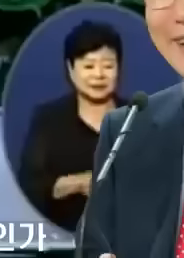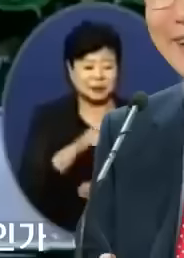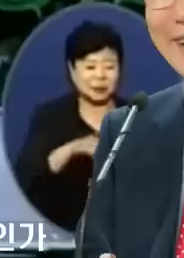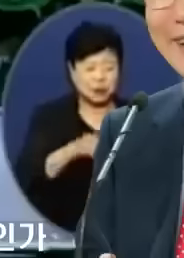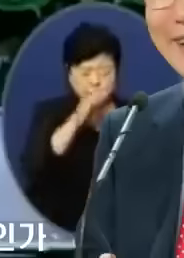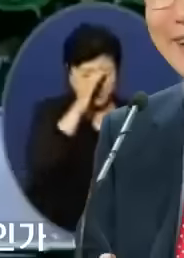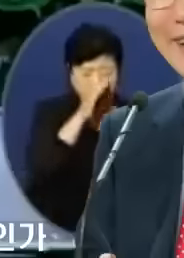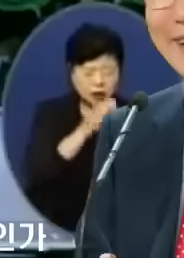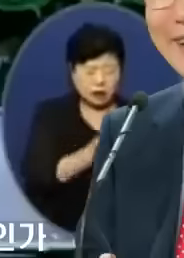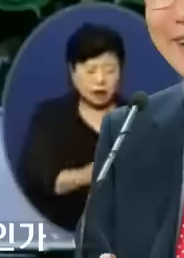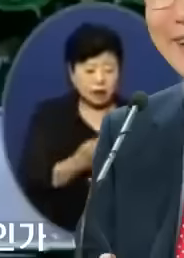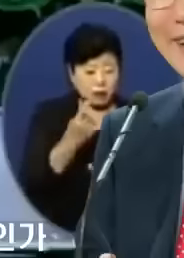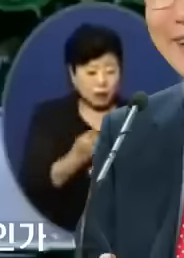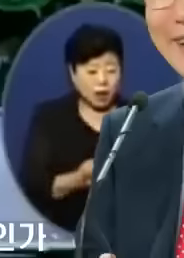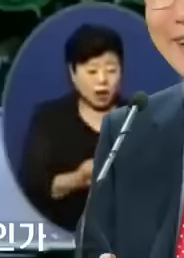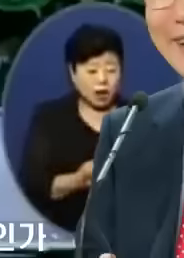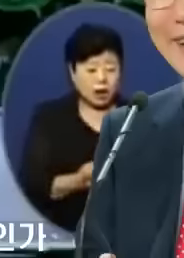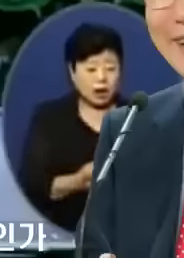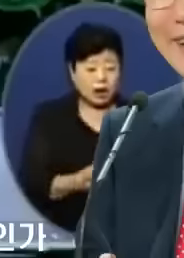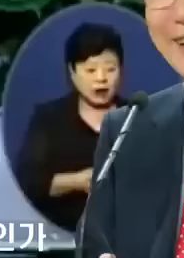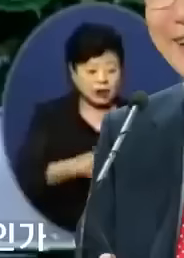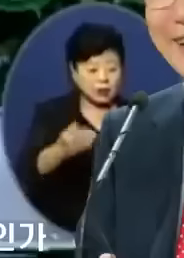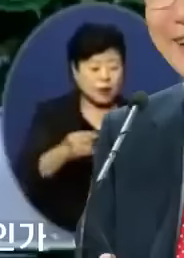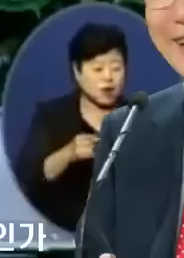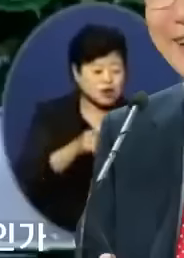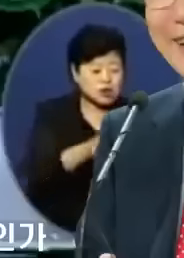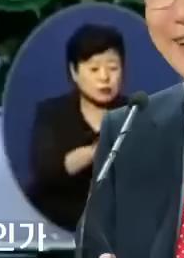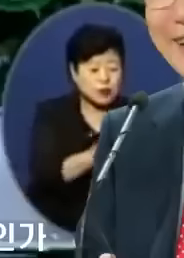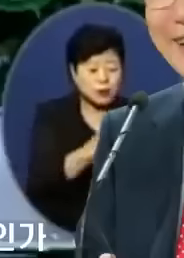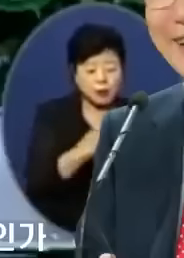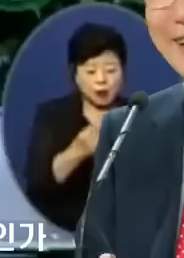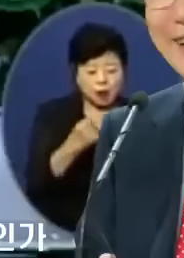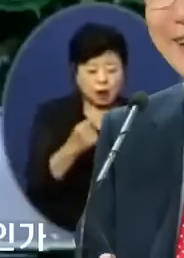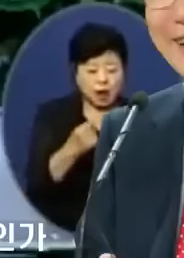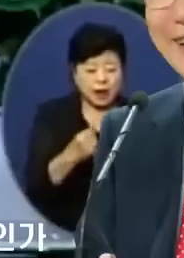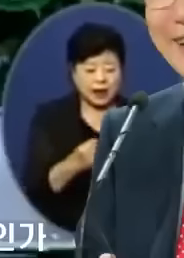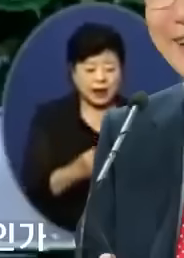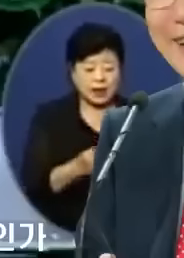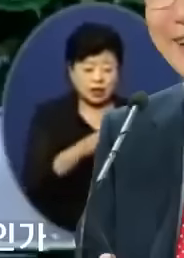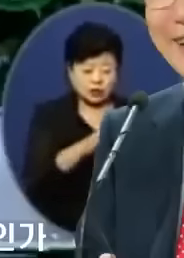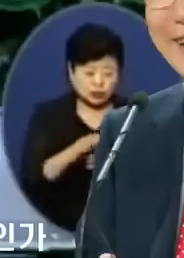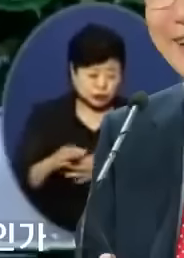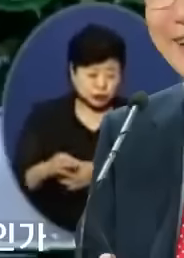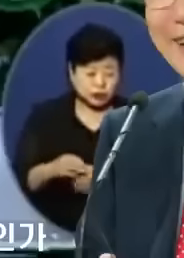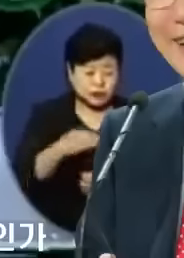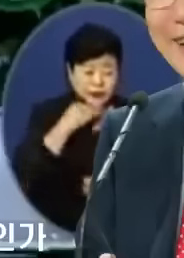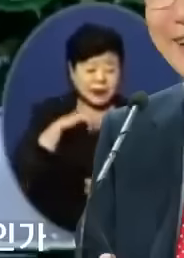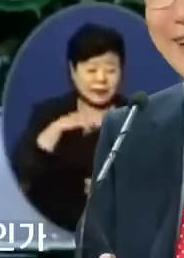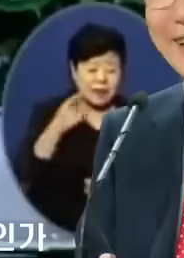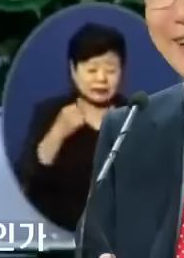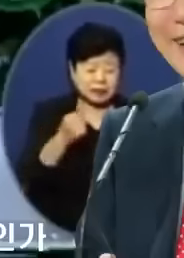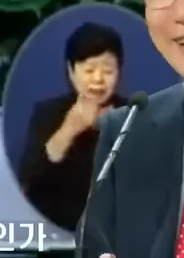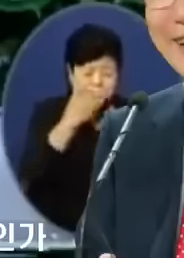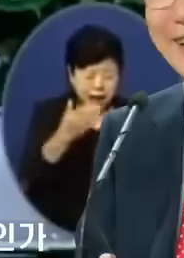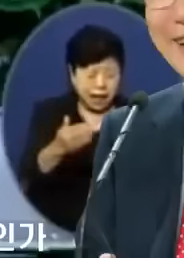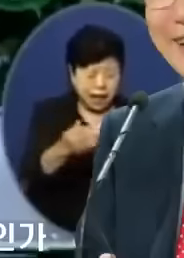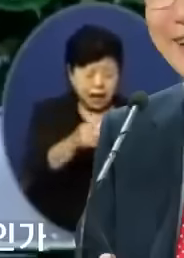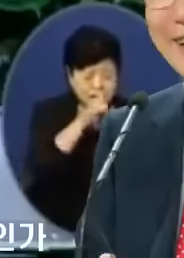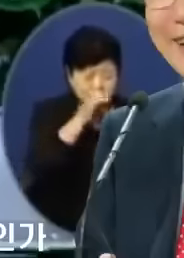심신의 병이 아무리 다가와도 그를 극복하고 건강을 유지하여 백세 장수할 수